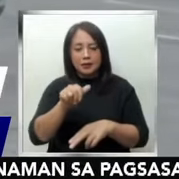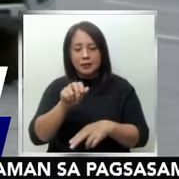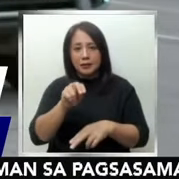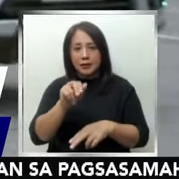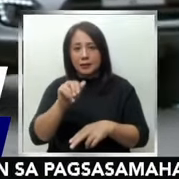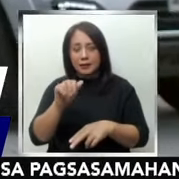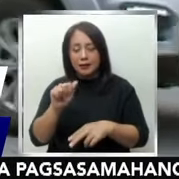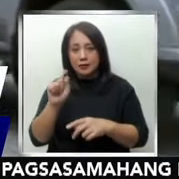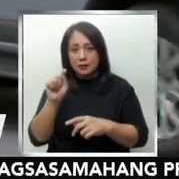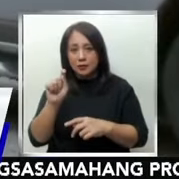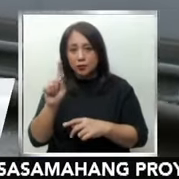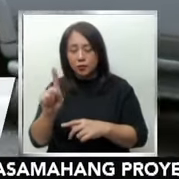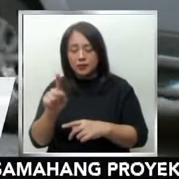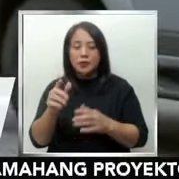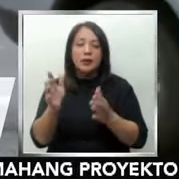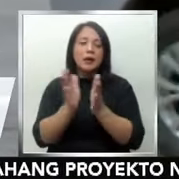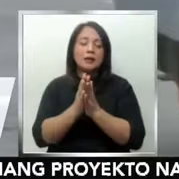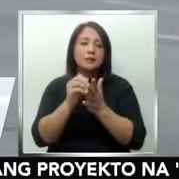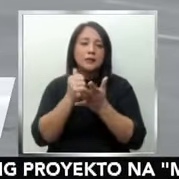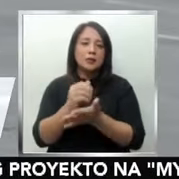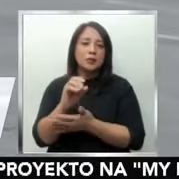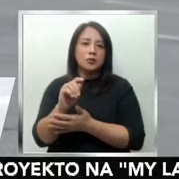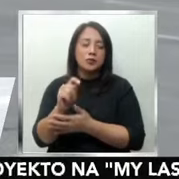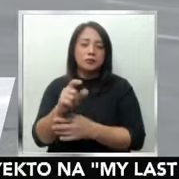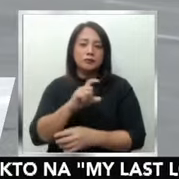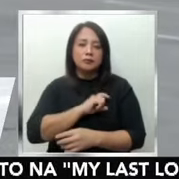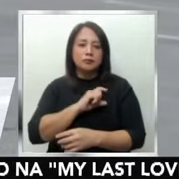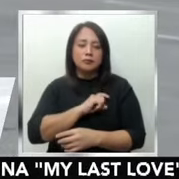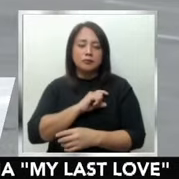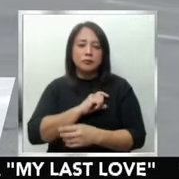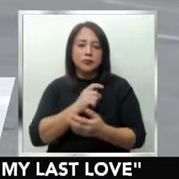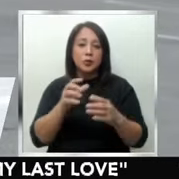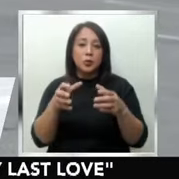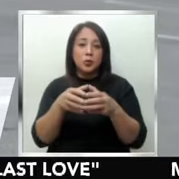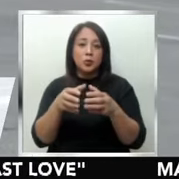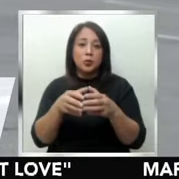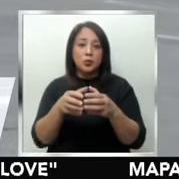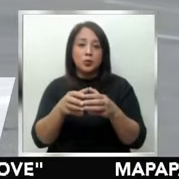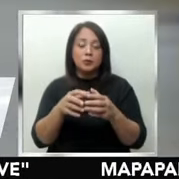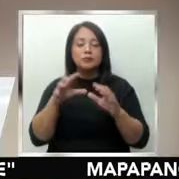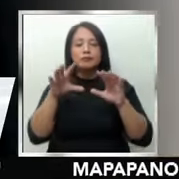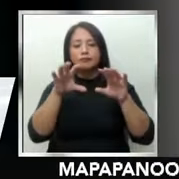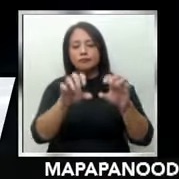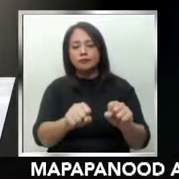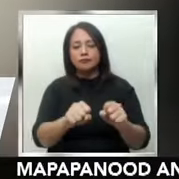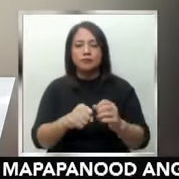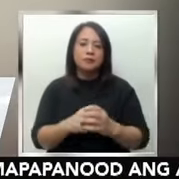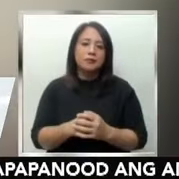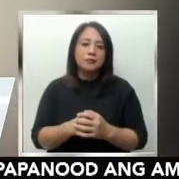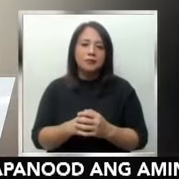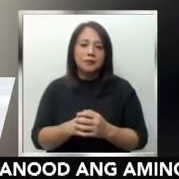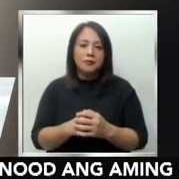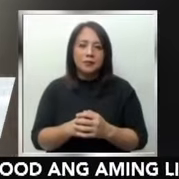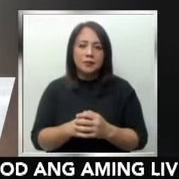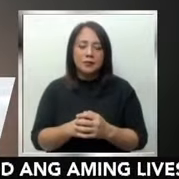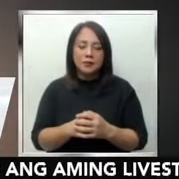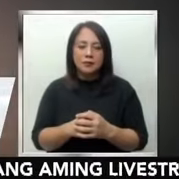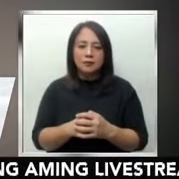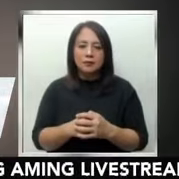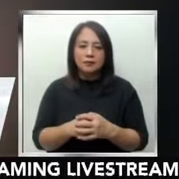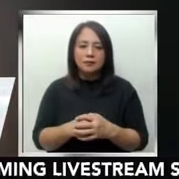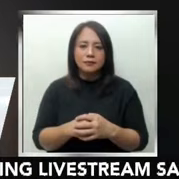humingin ng saklolo ang ots sa PNP aviation Security Group kaya naman nadakip agad ang suspect valo ras ikaw